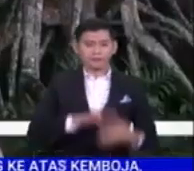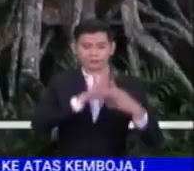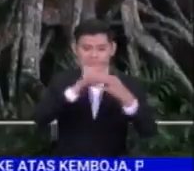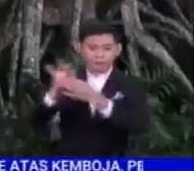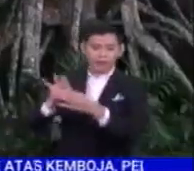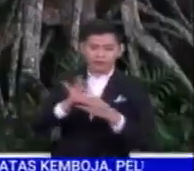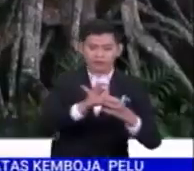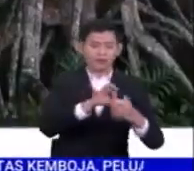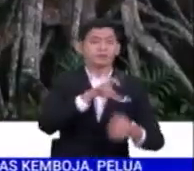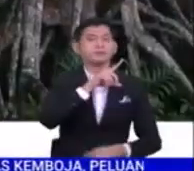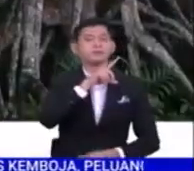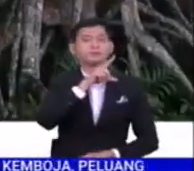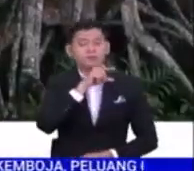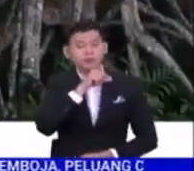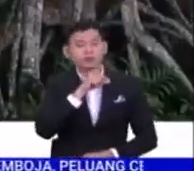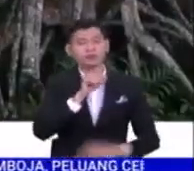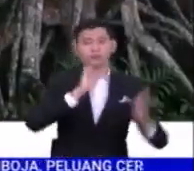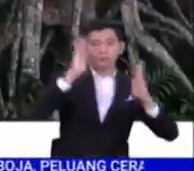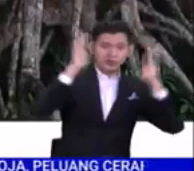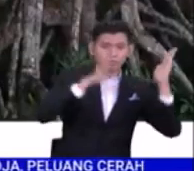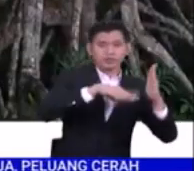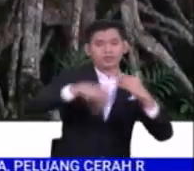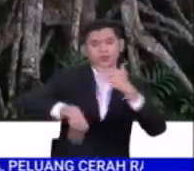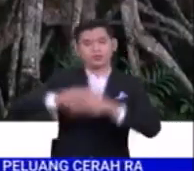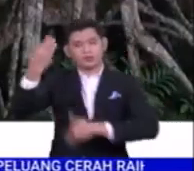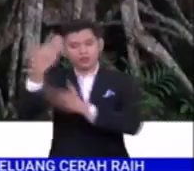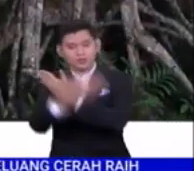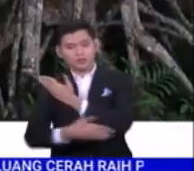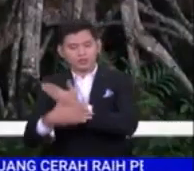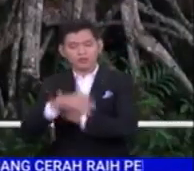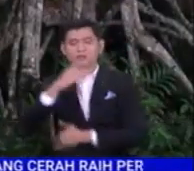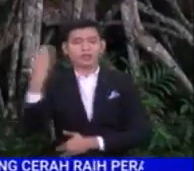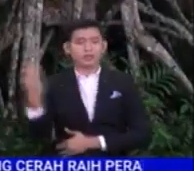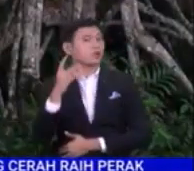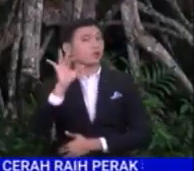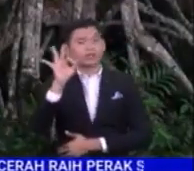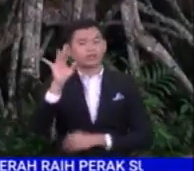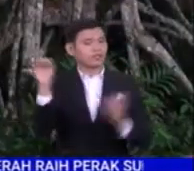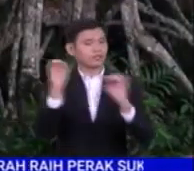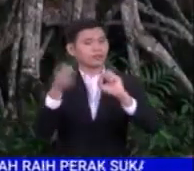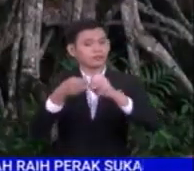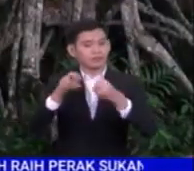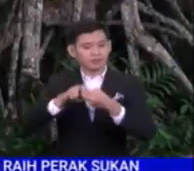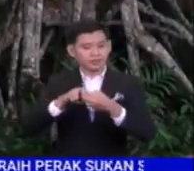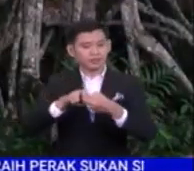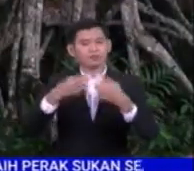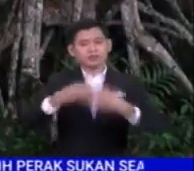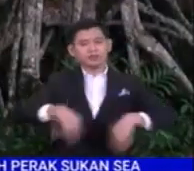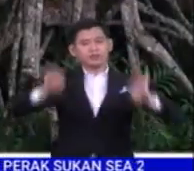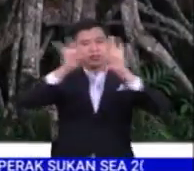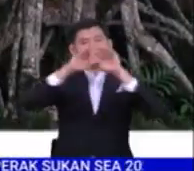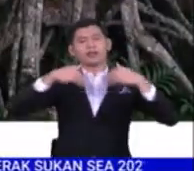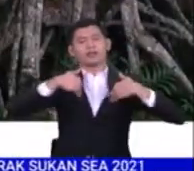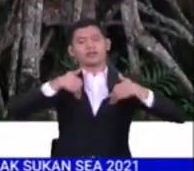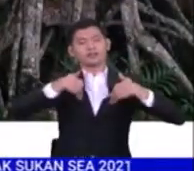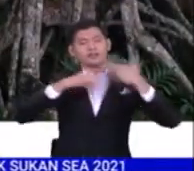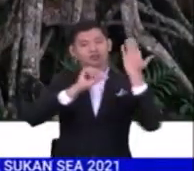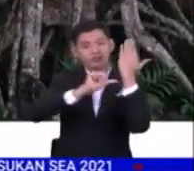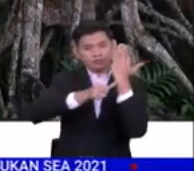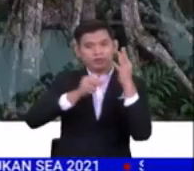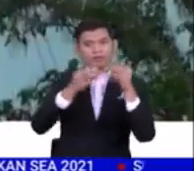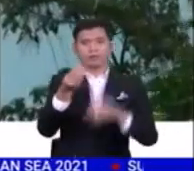relationship between resident bird dengan migrant bird biasanya okay. As long as ada sumber makanan